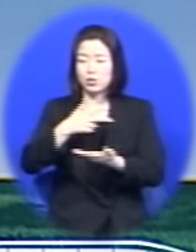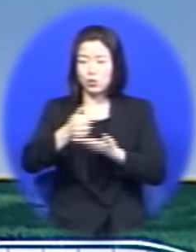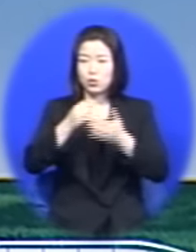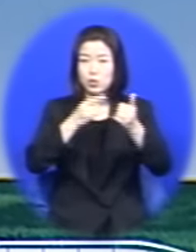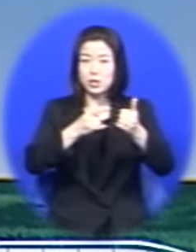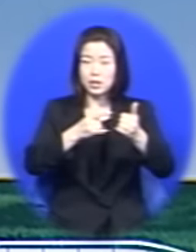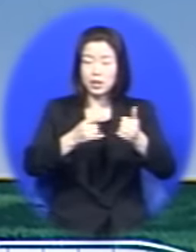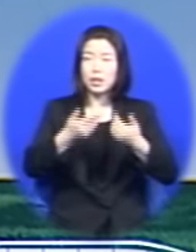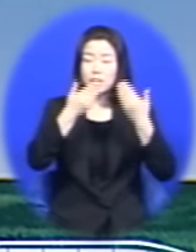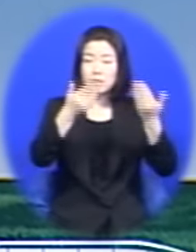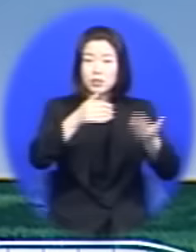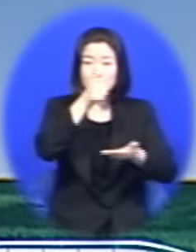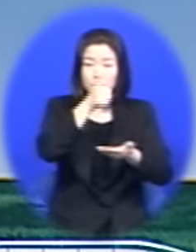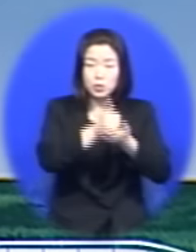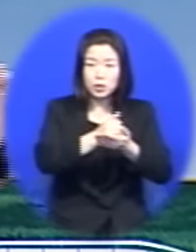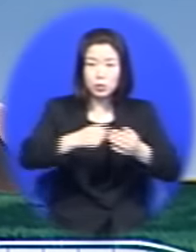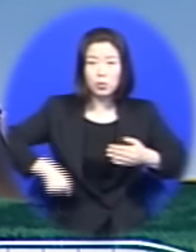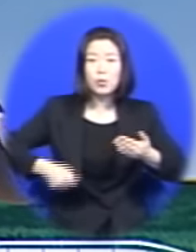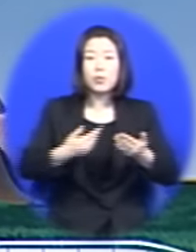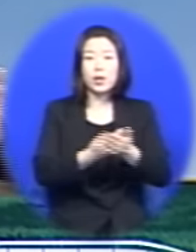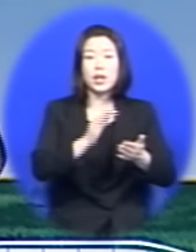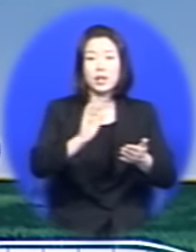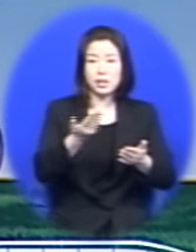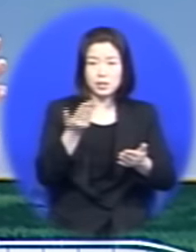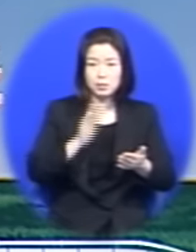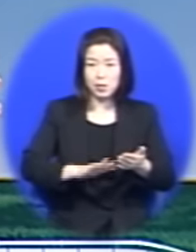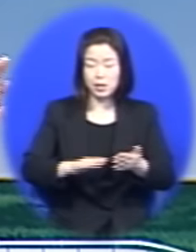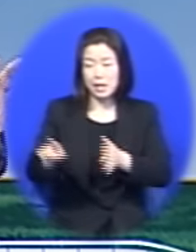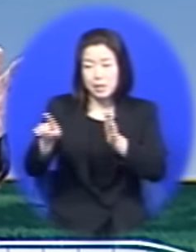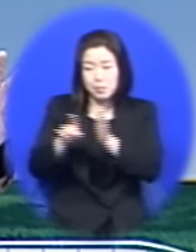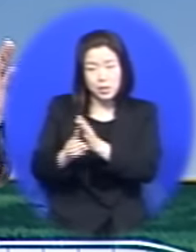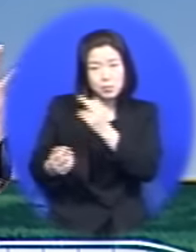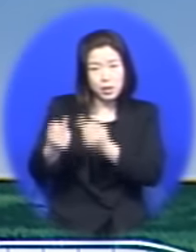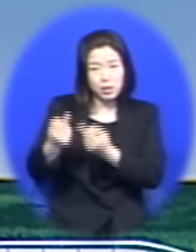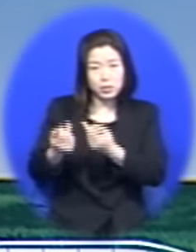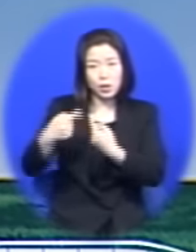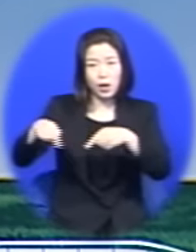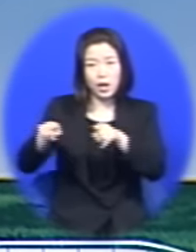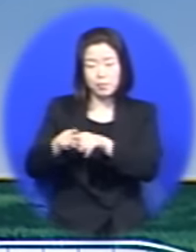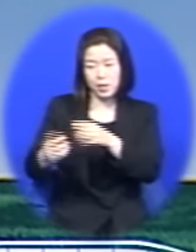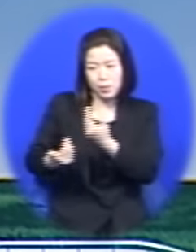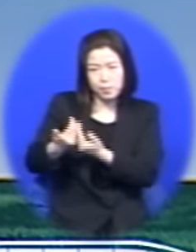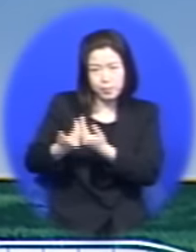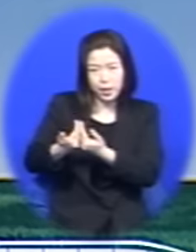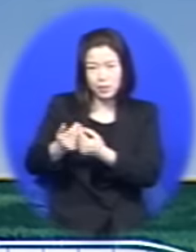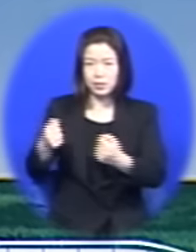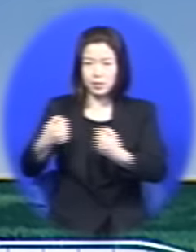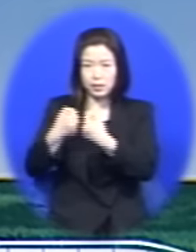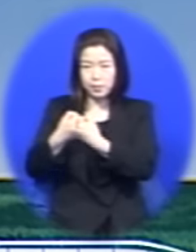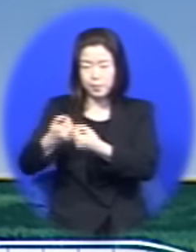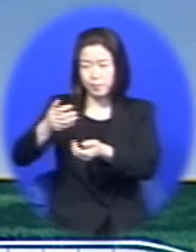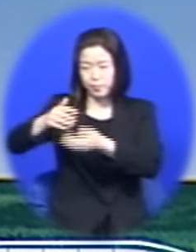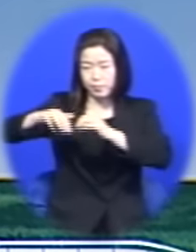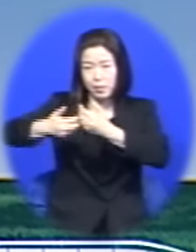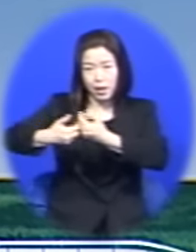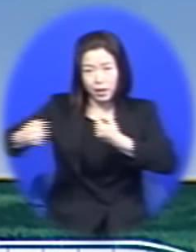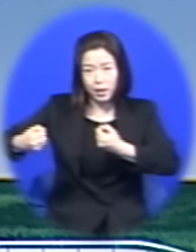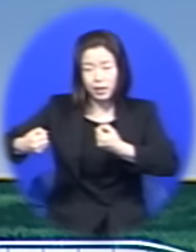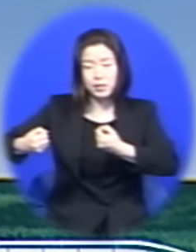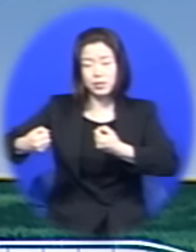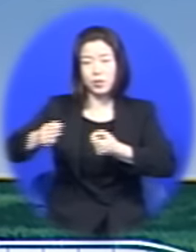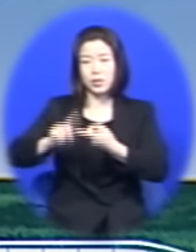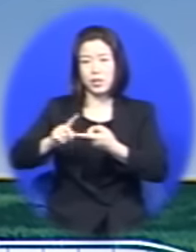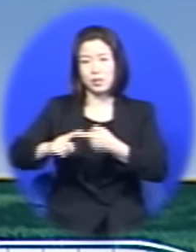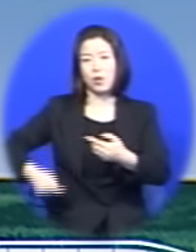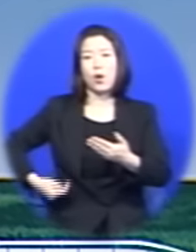죄도 회개해야 되지만 형제들끼리, 믿음의 형제들끼리 서로 불화한 것, 다툰 것, 갈라진 것을 회개하는